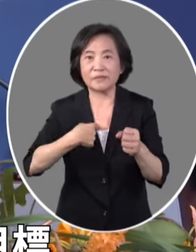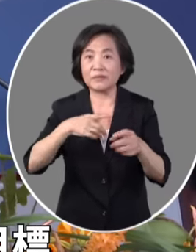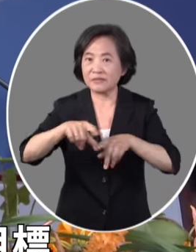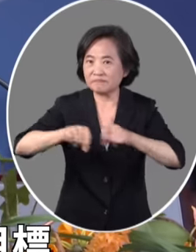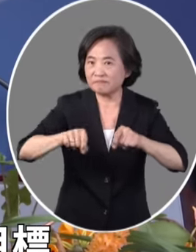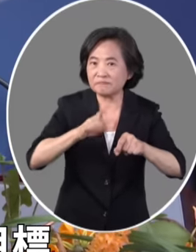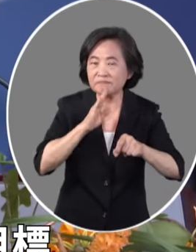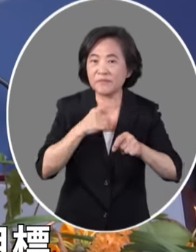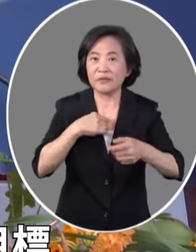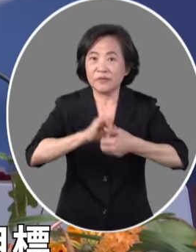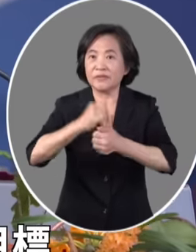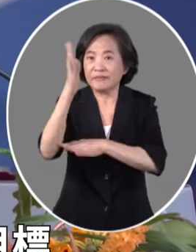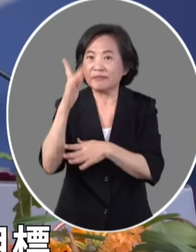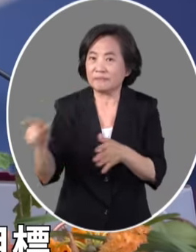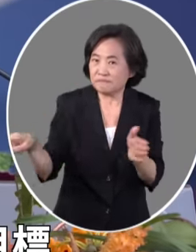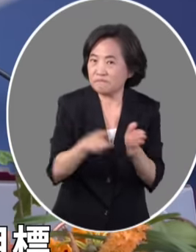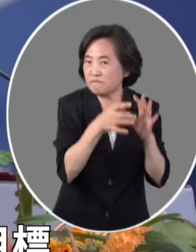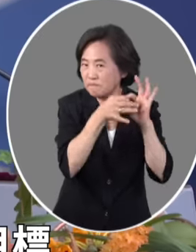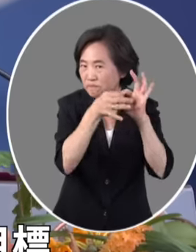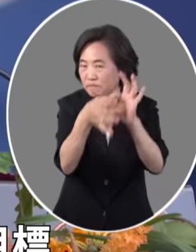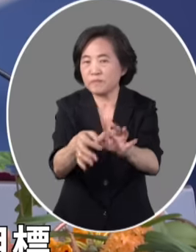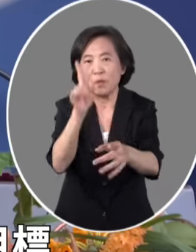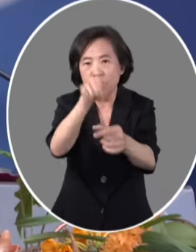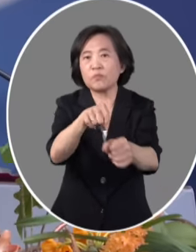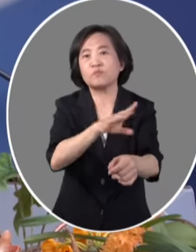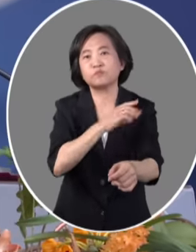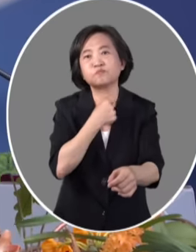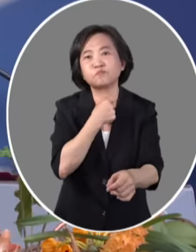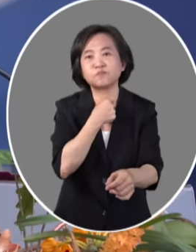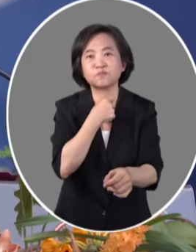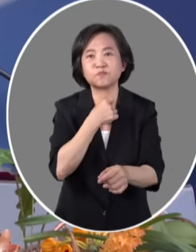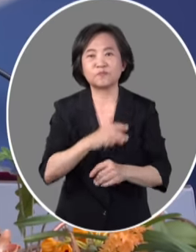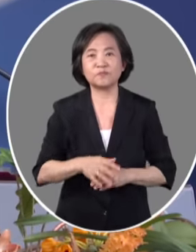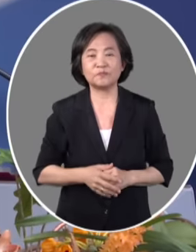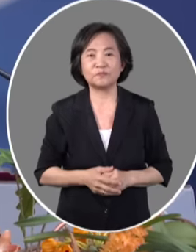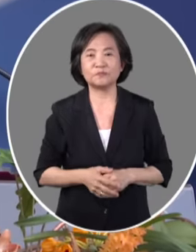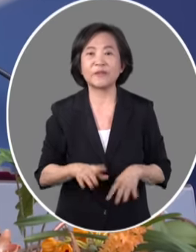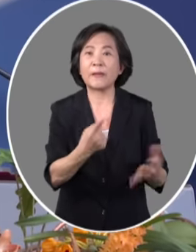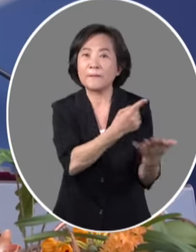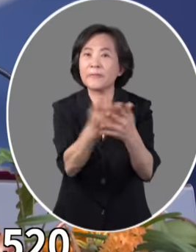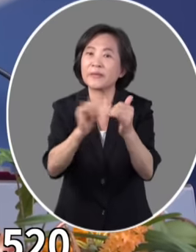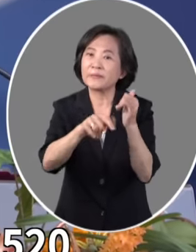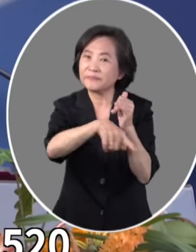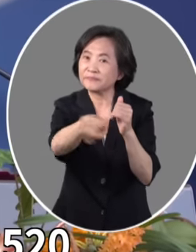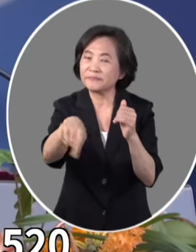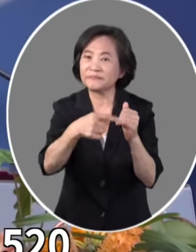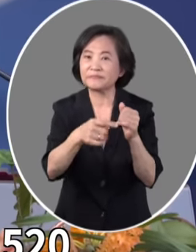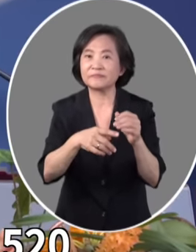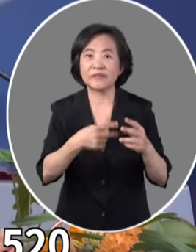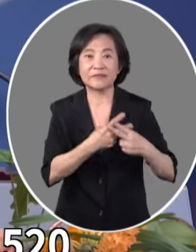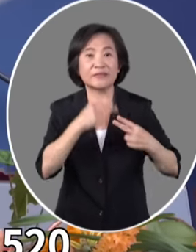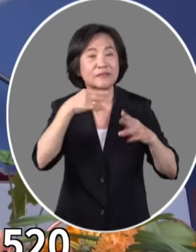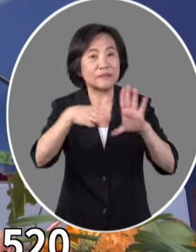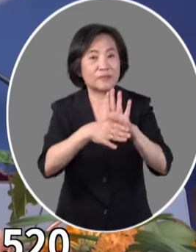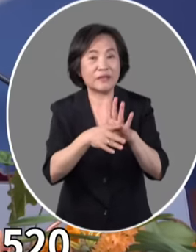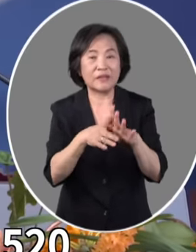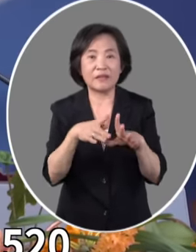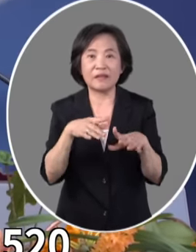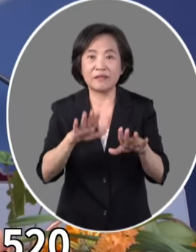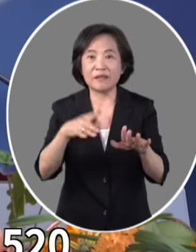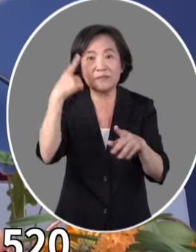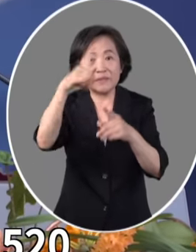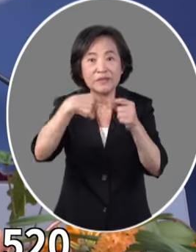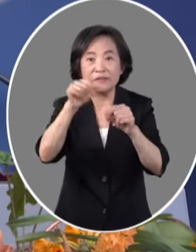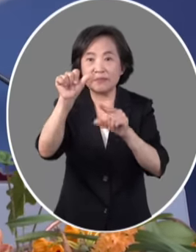无止境努力的目标。各位国人同胞，蔡英文的任期会停在明